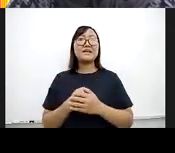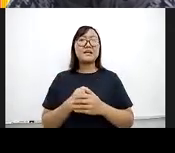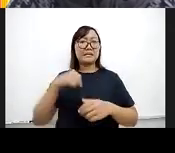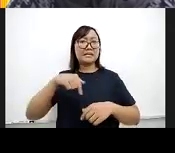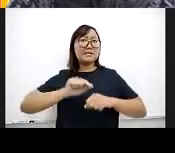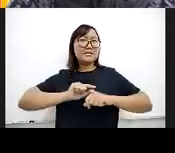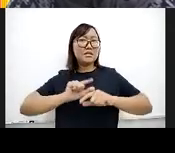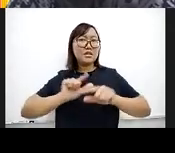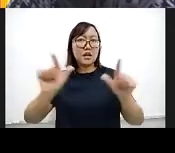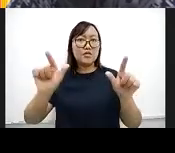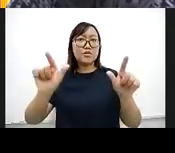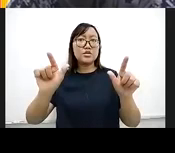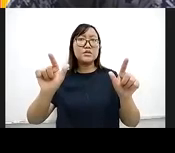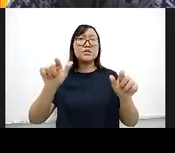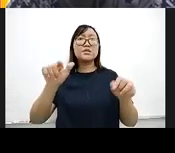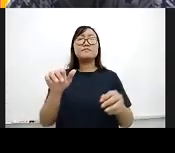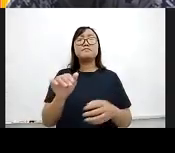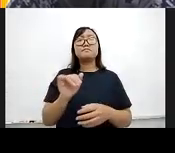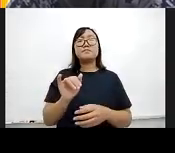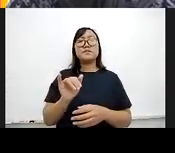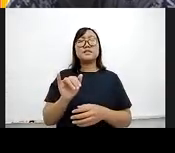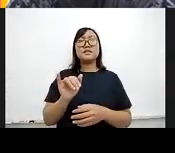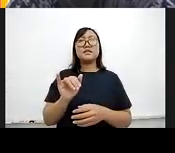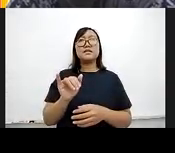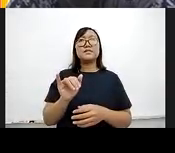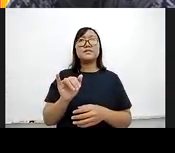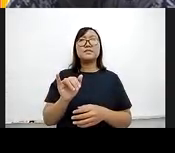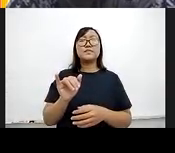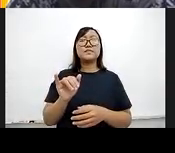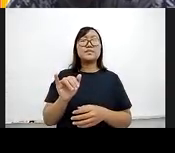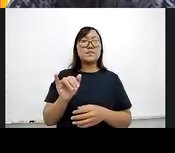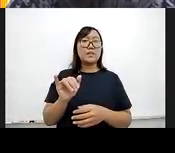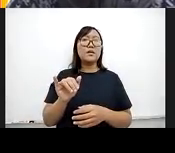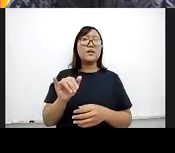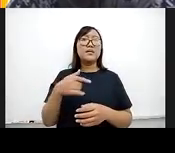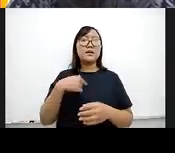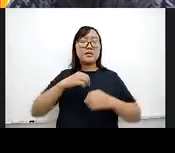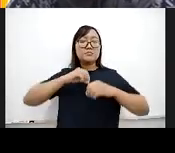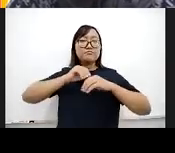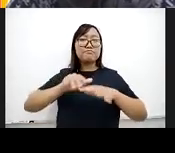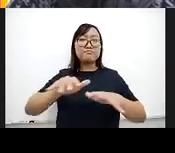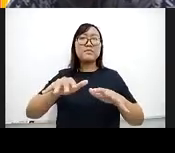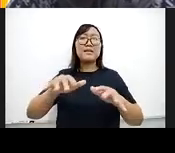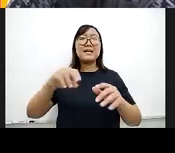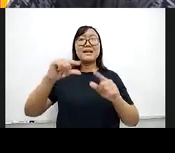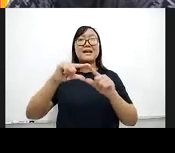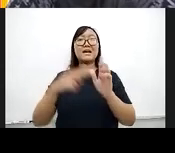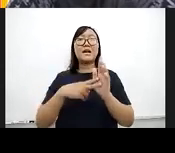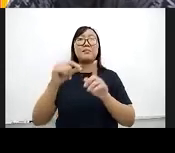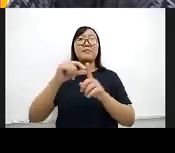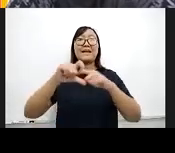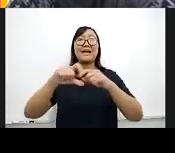menandai ini semacam Kickoff ya semacam cucok yang menandai dimulainya pelaksanaan rampe baik ditingkat pusat maupun daerah